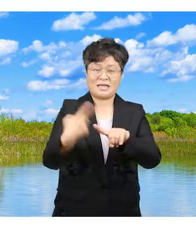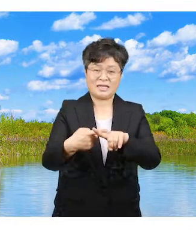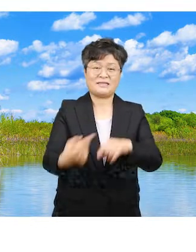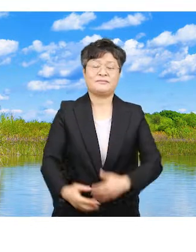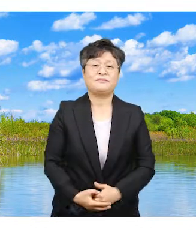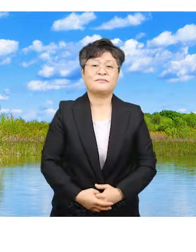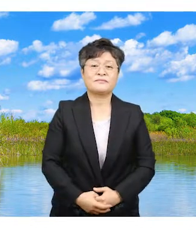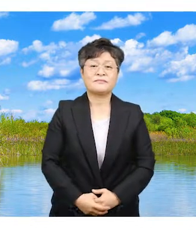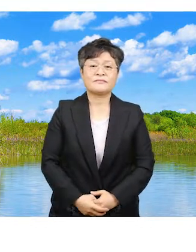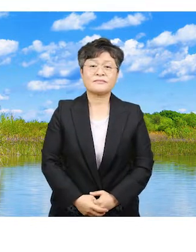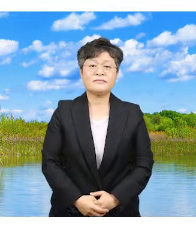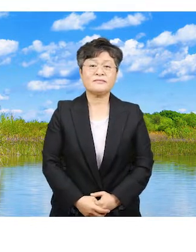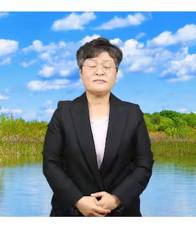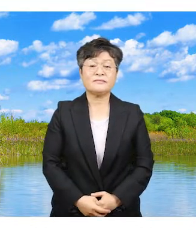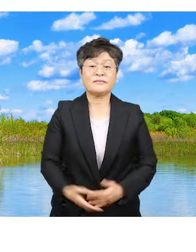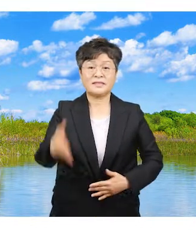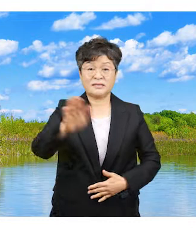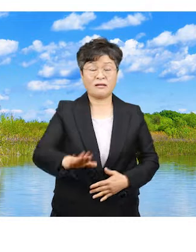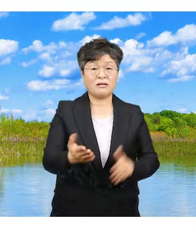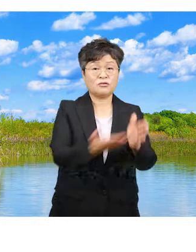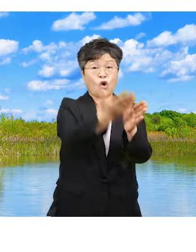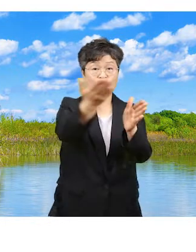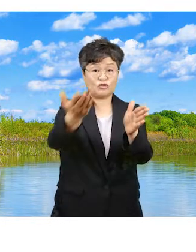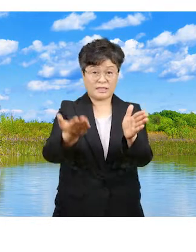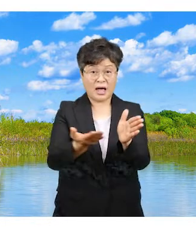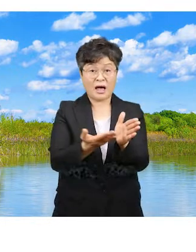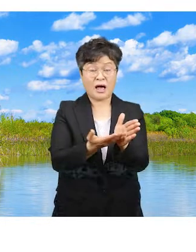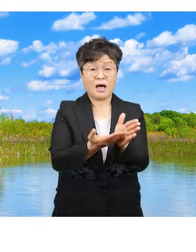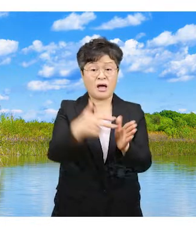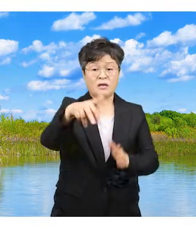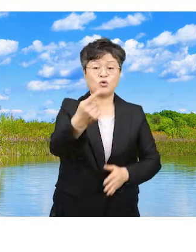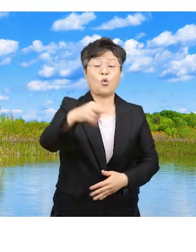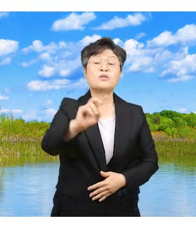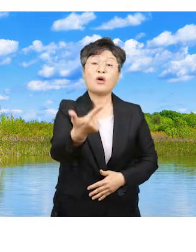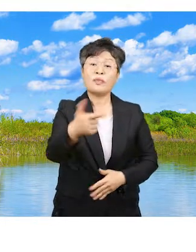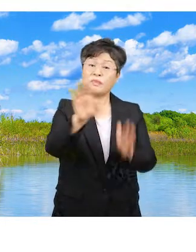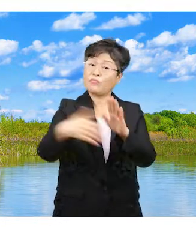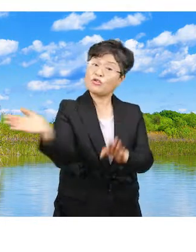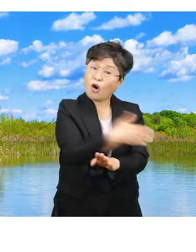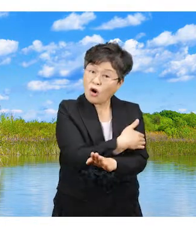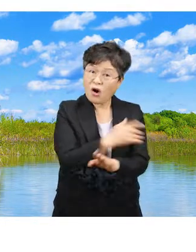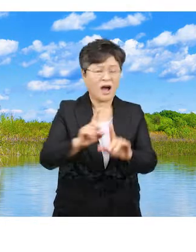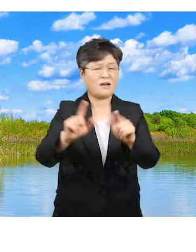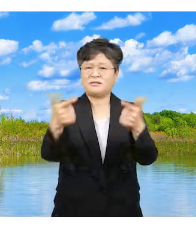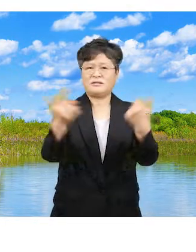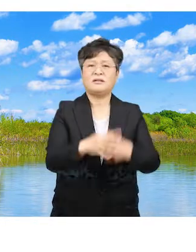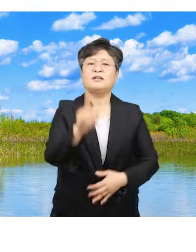여러분이 이해하시면 됩니다. 근데 뭐 이 저수지들이 뭐 조선시대부터 있었던 건 아니었고요.